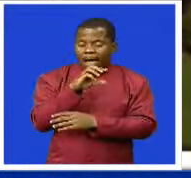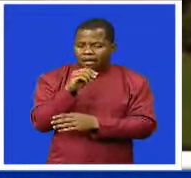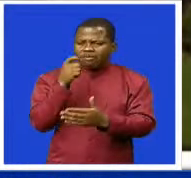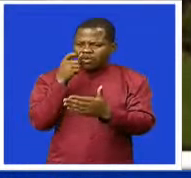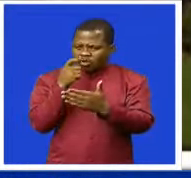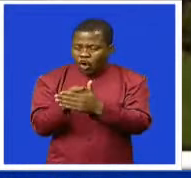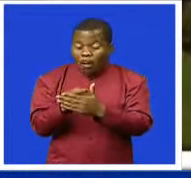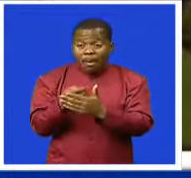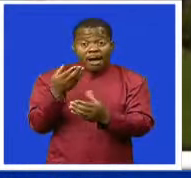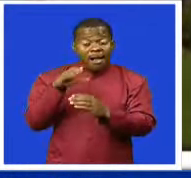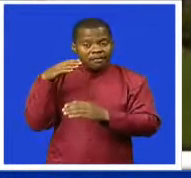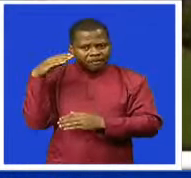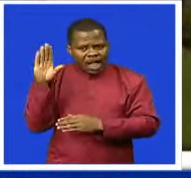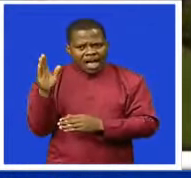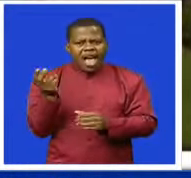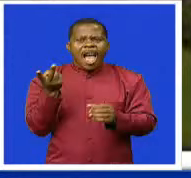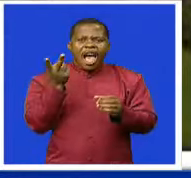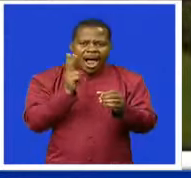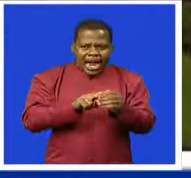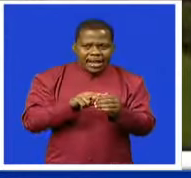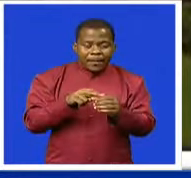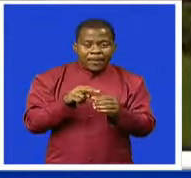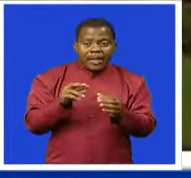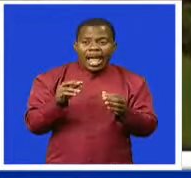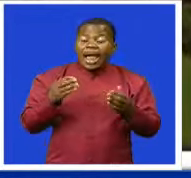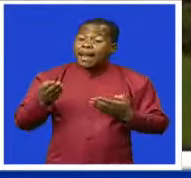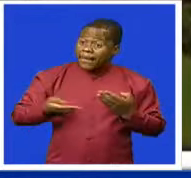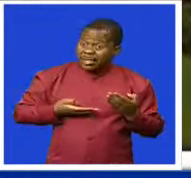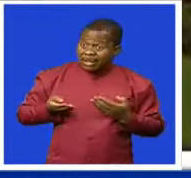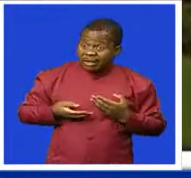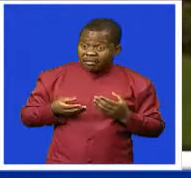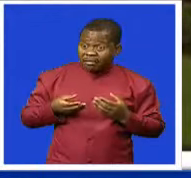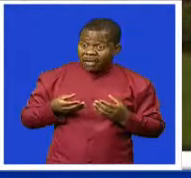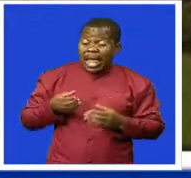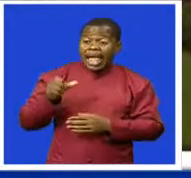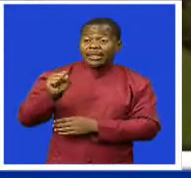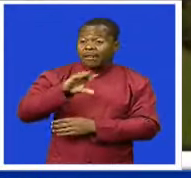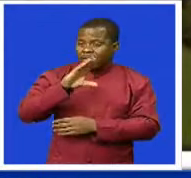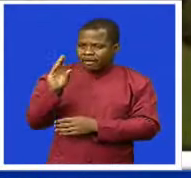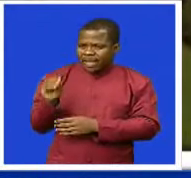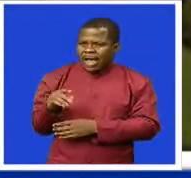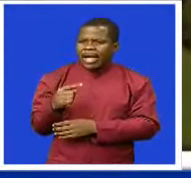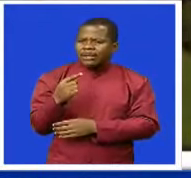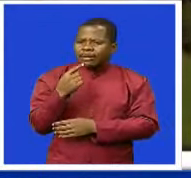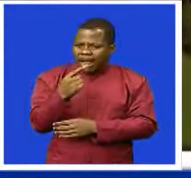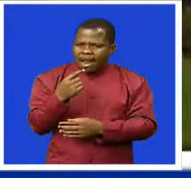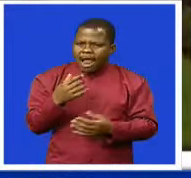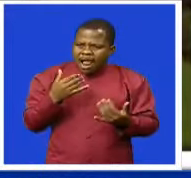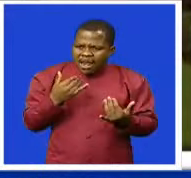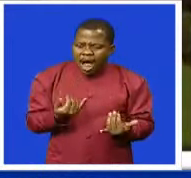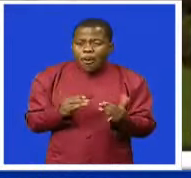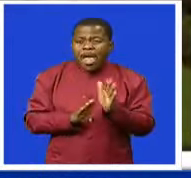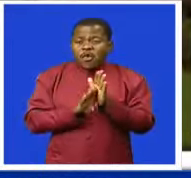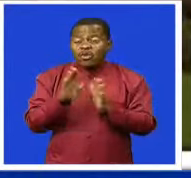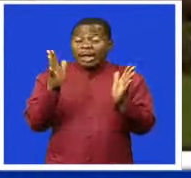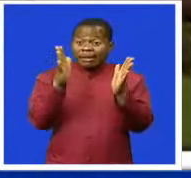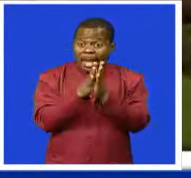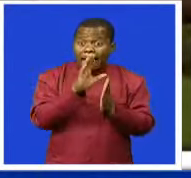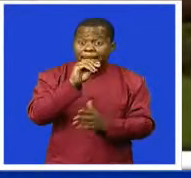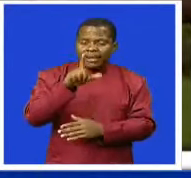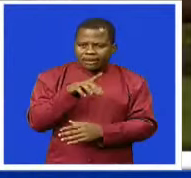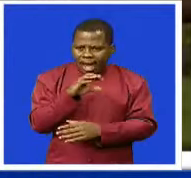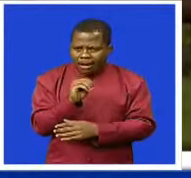ukuthi sisebenzise ukuthi simaintain le network siyende ibe ngesisimeni lesikahle kuze ukuthi ama customers